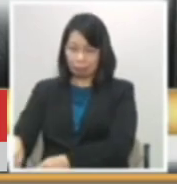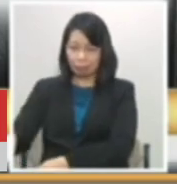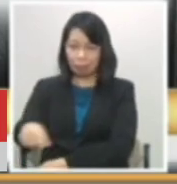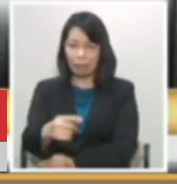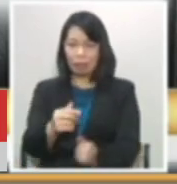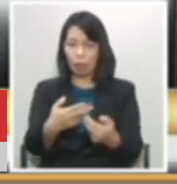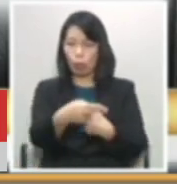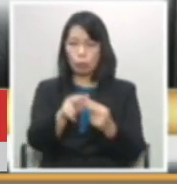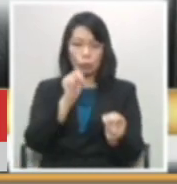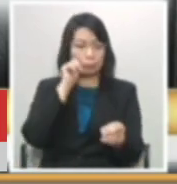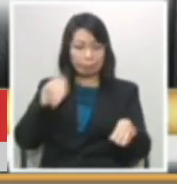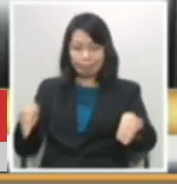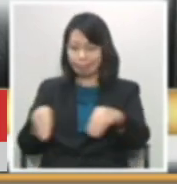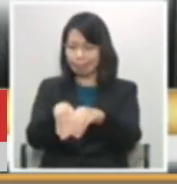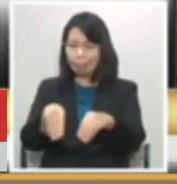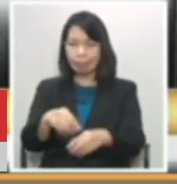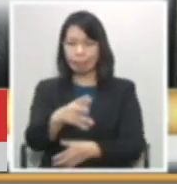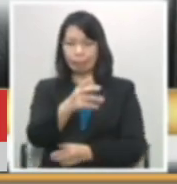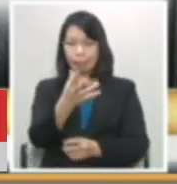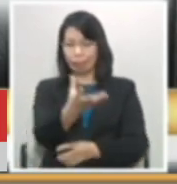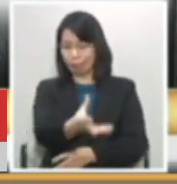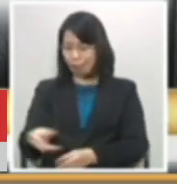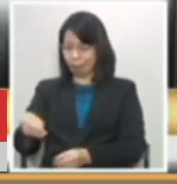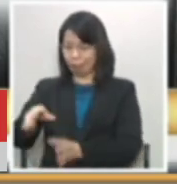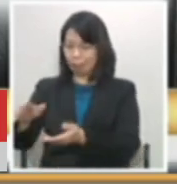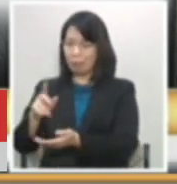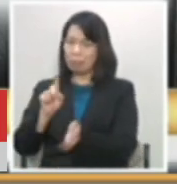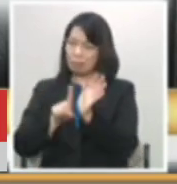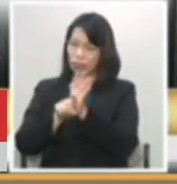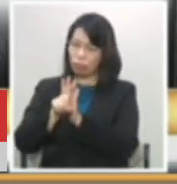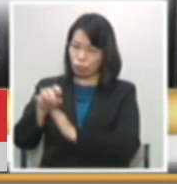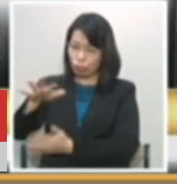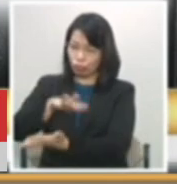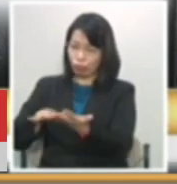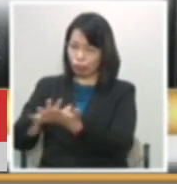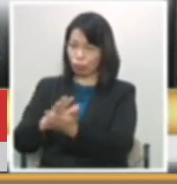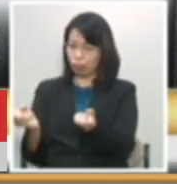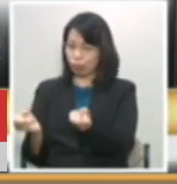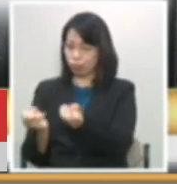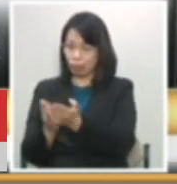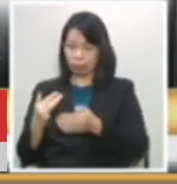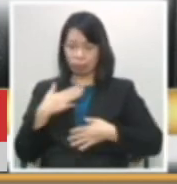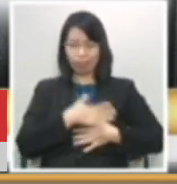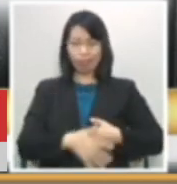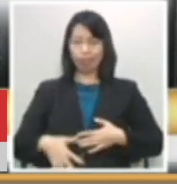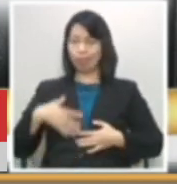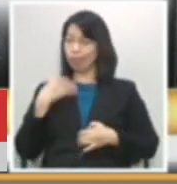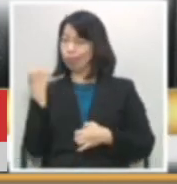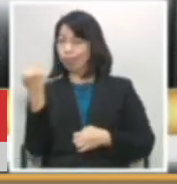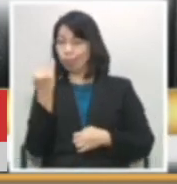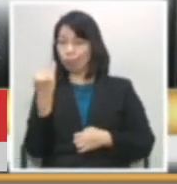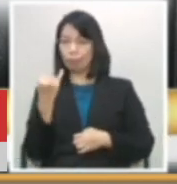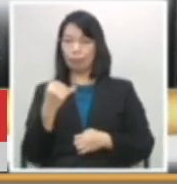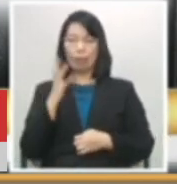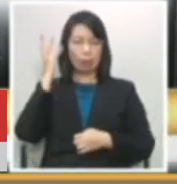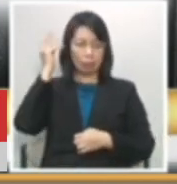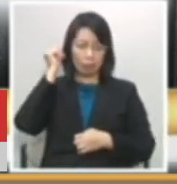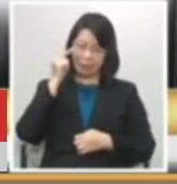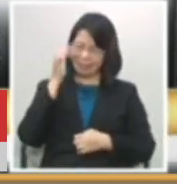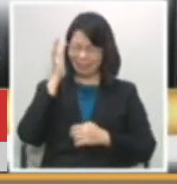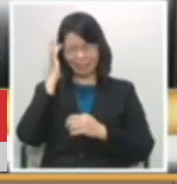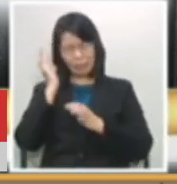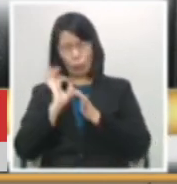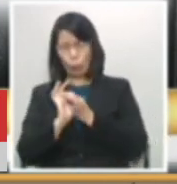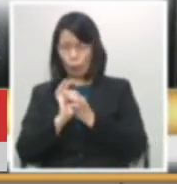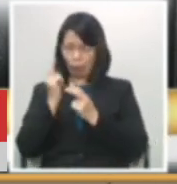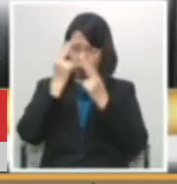กูลด้วยน้ำที่ปนเชื้อโรคและเป็นอันตรายต่อสุขภาพผู้ปกครองกังวลใจเป็นอย่างยิ่งไม่น่